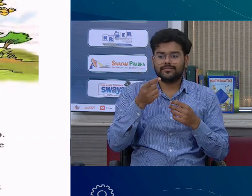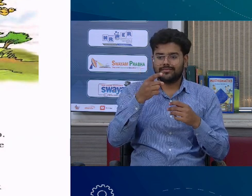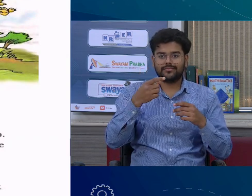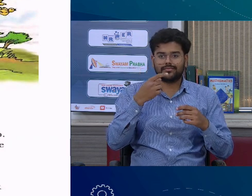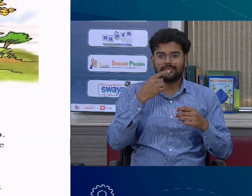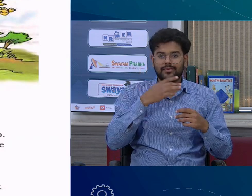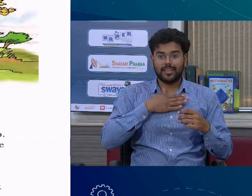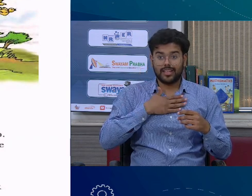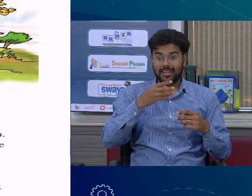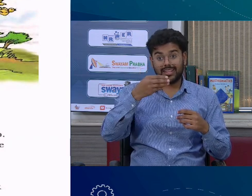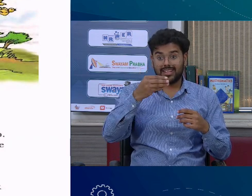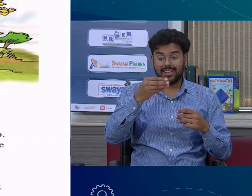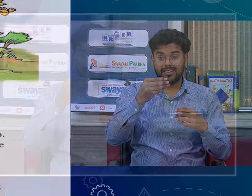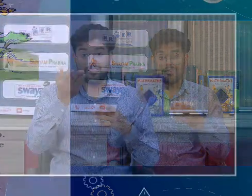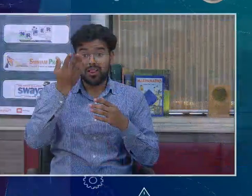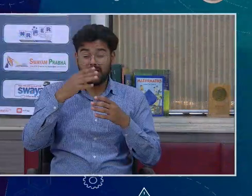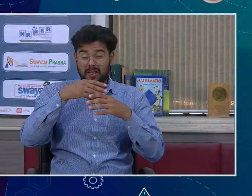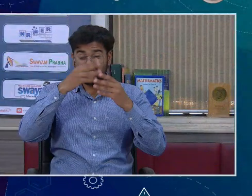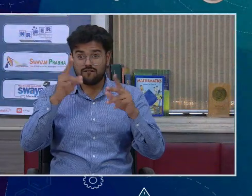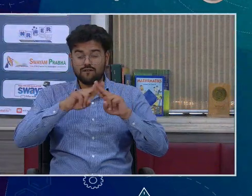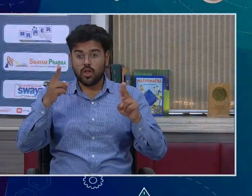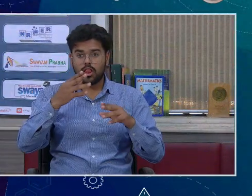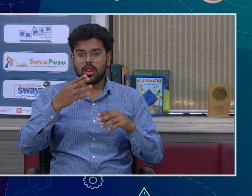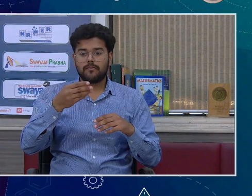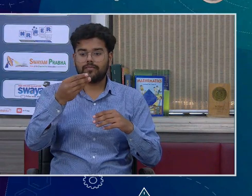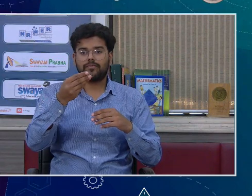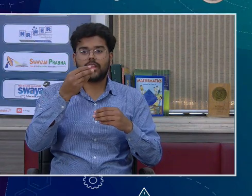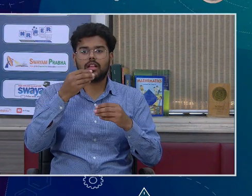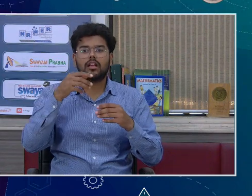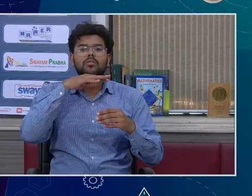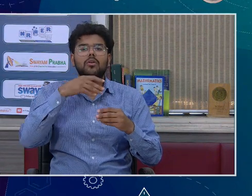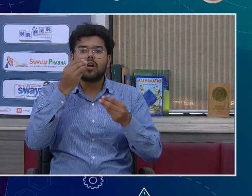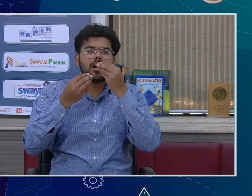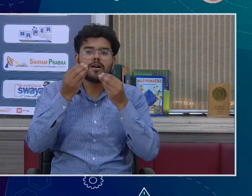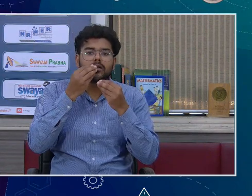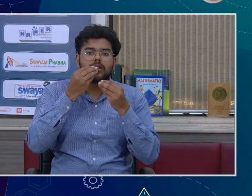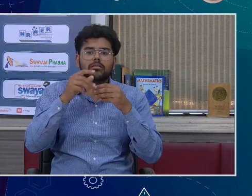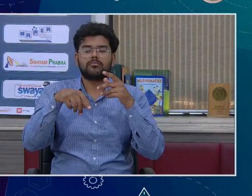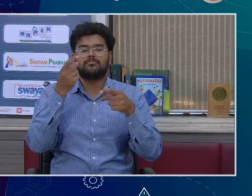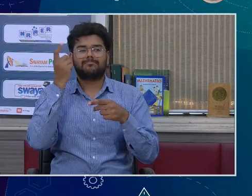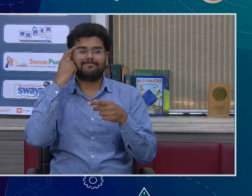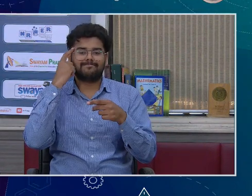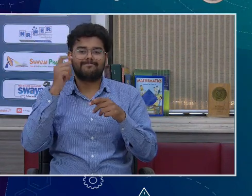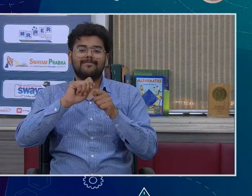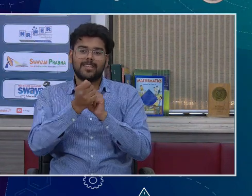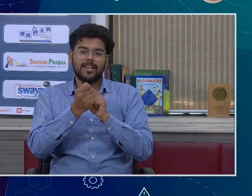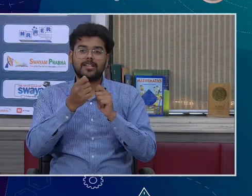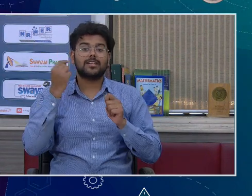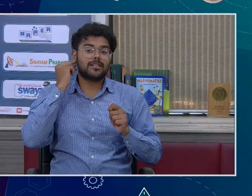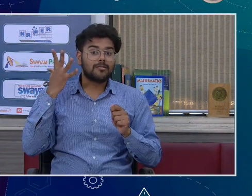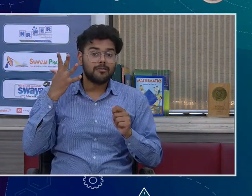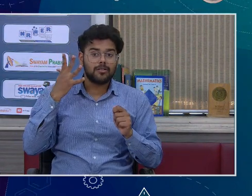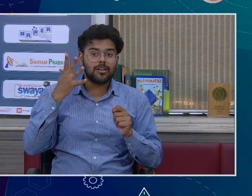सोचा क्यों ना इन पत्तों को सोने में बदल दिया जाए. जब ऐसा हुआ तो चोर आके उन पत्तों को चुरा ले